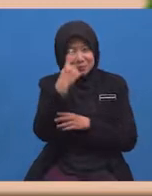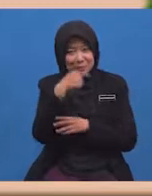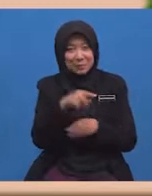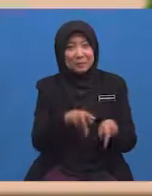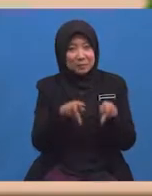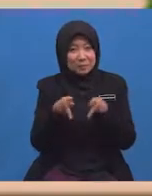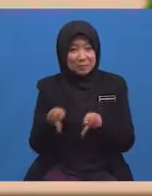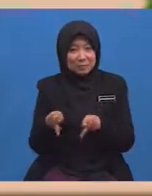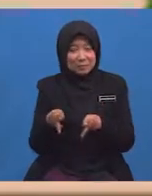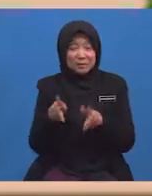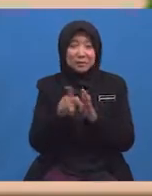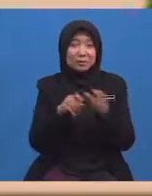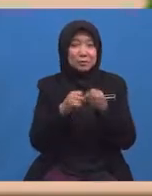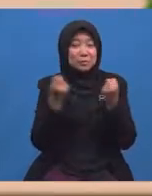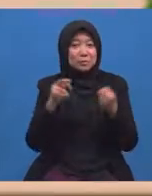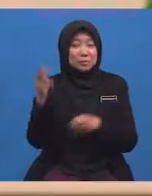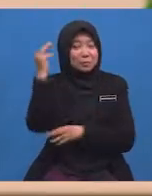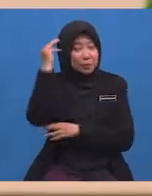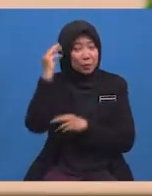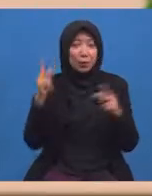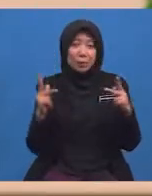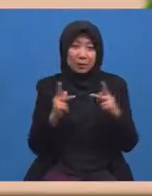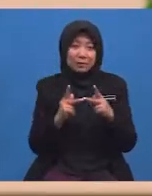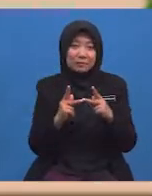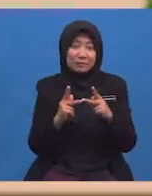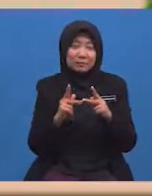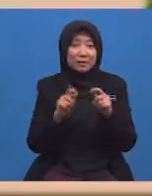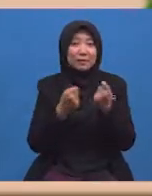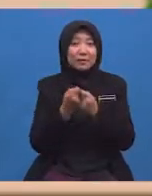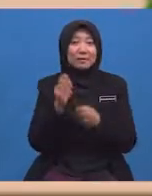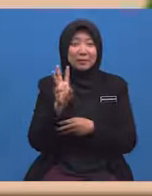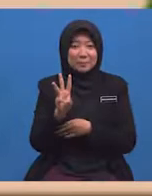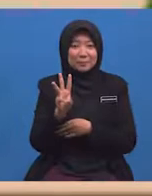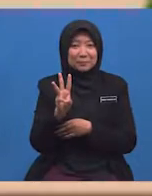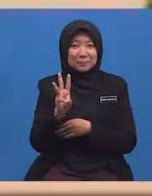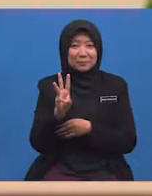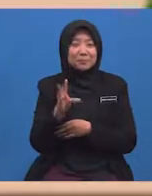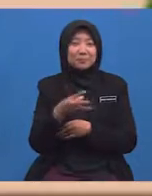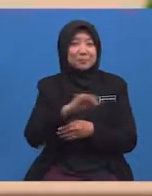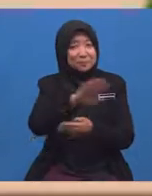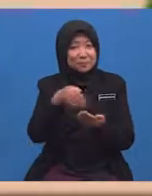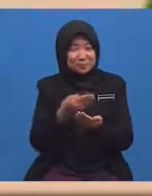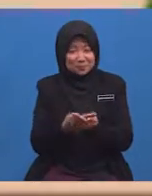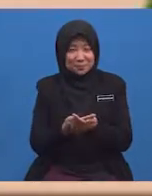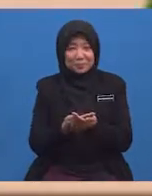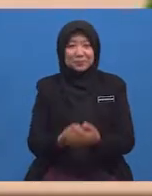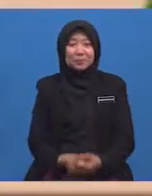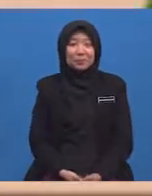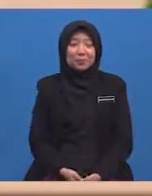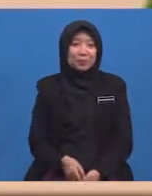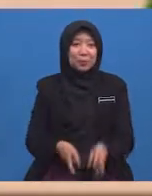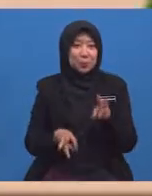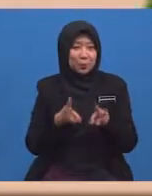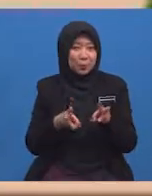pelajar Kesusasteraan Melayu Komunikatif Tingkatan 6 serta audiens sekalian. Walau di